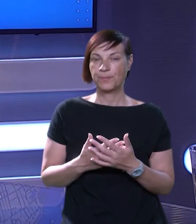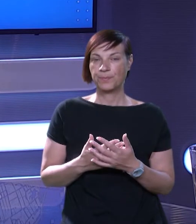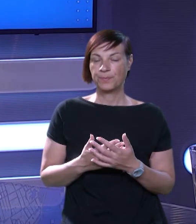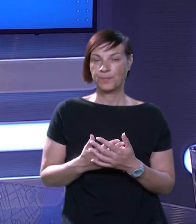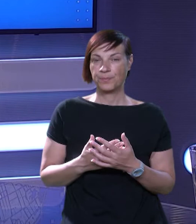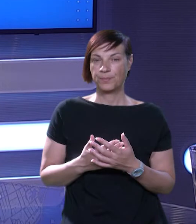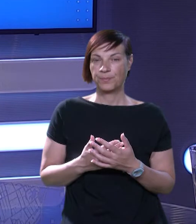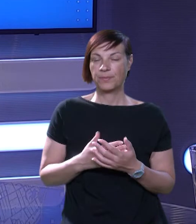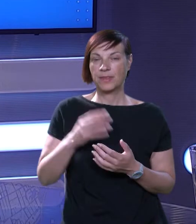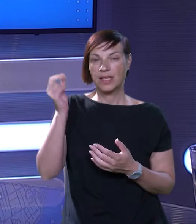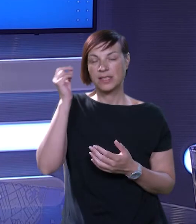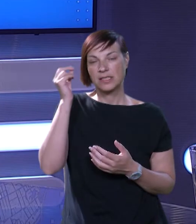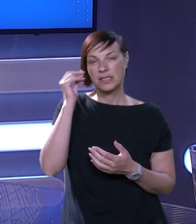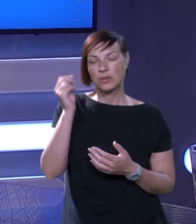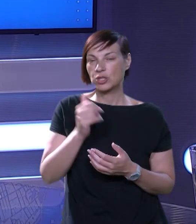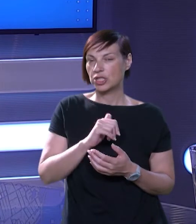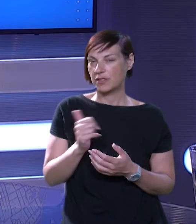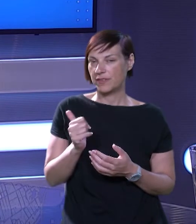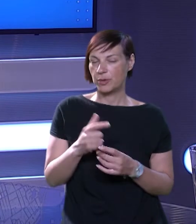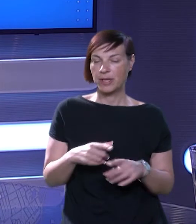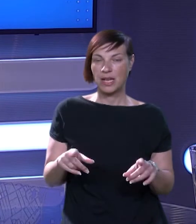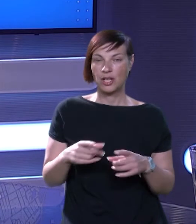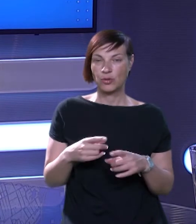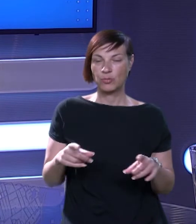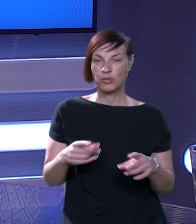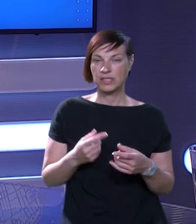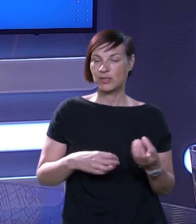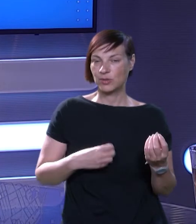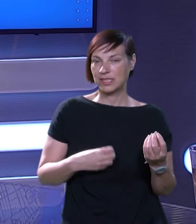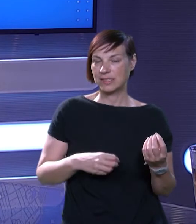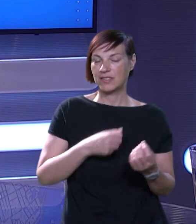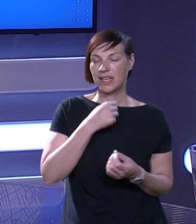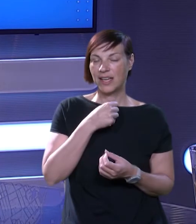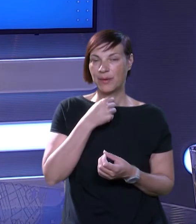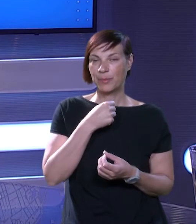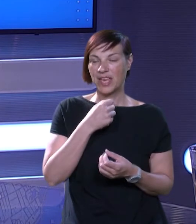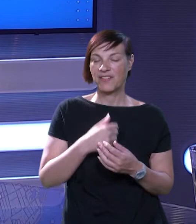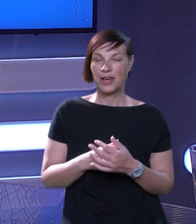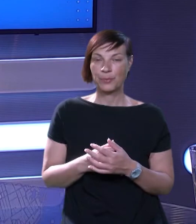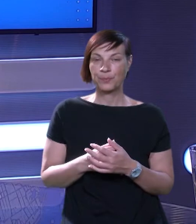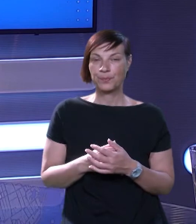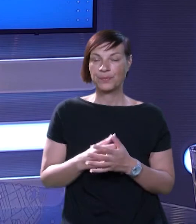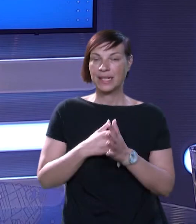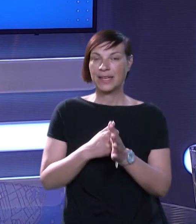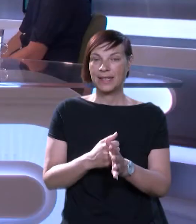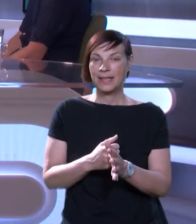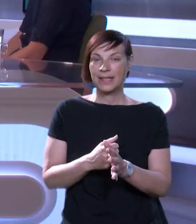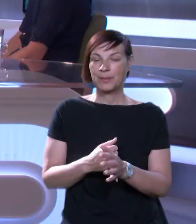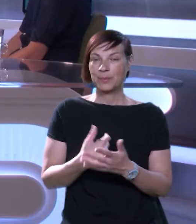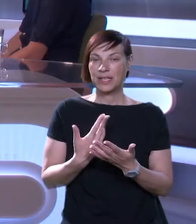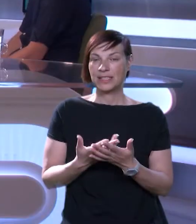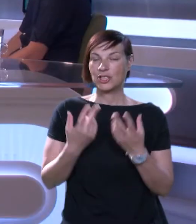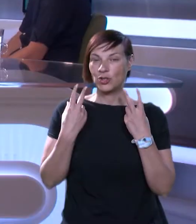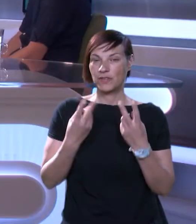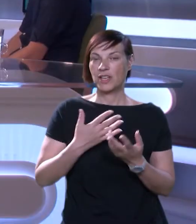Vlado sluša fenomenalnu mjuzu. I svira i pjeva. I to svira i pjeva i prati, a to